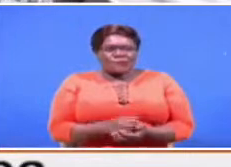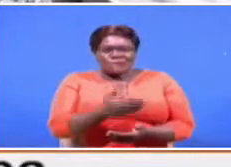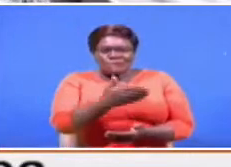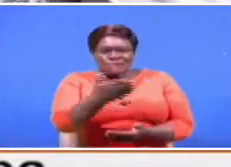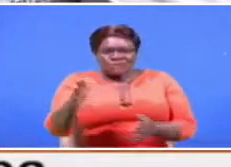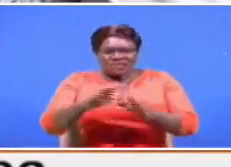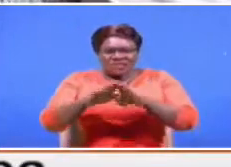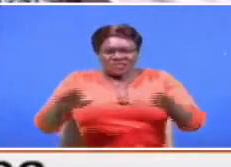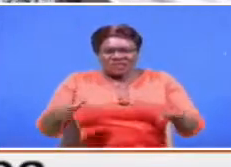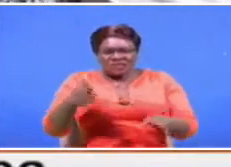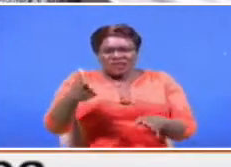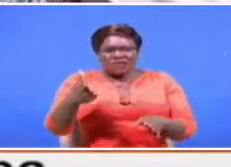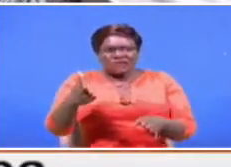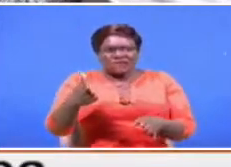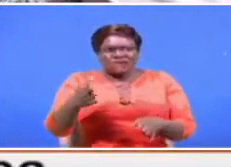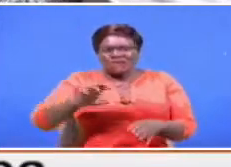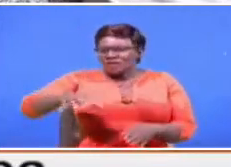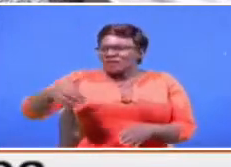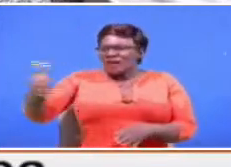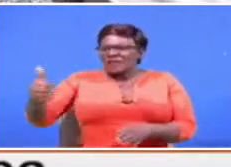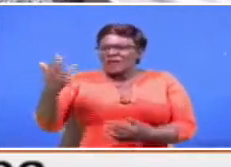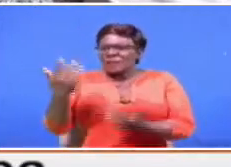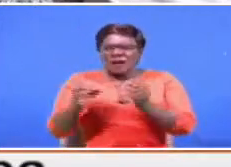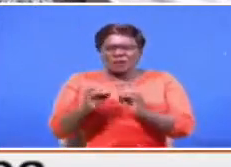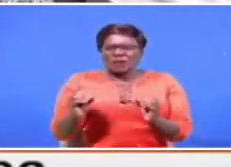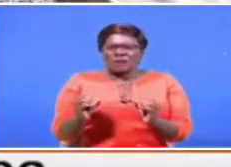Hizi area zingine mmeonako watu wakichoma lami zao?